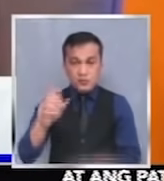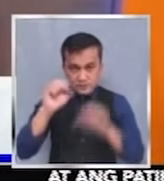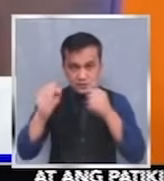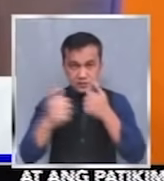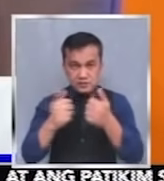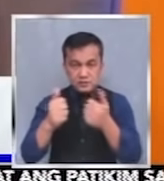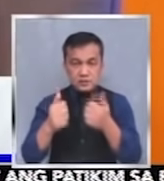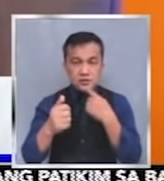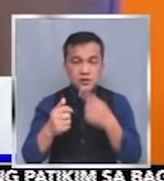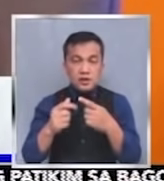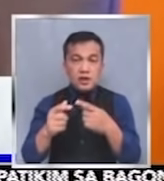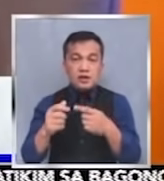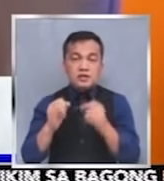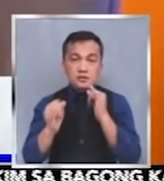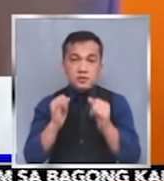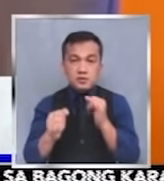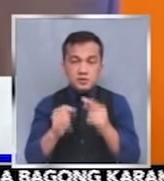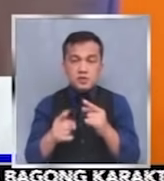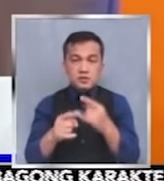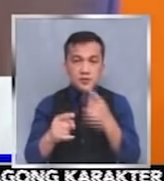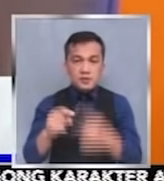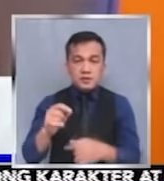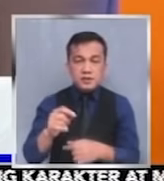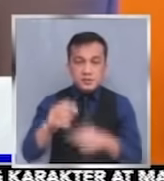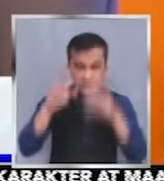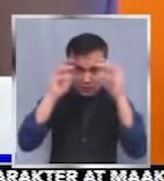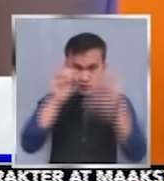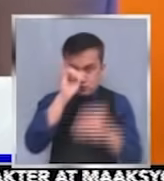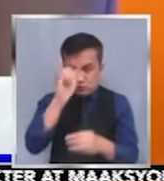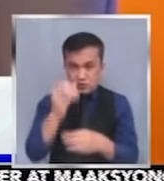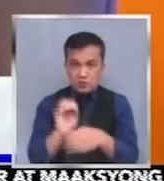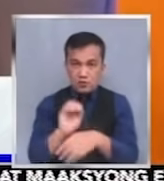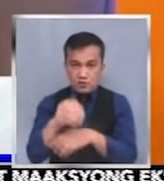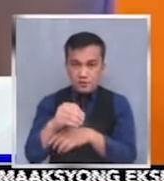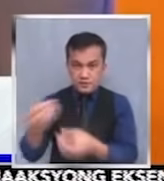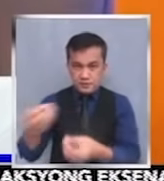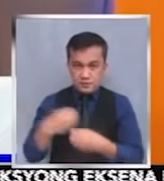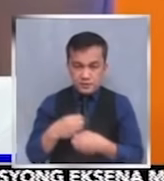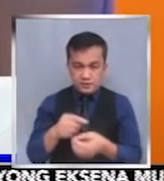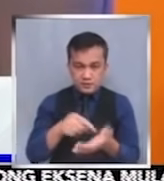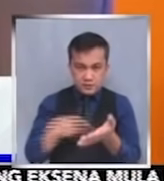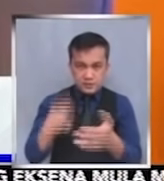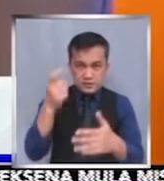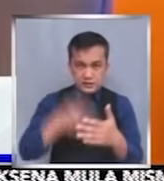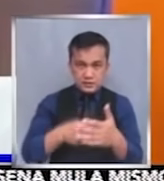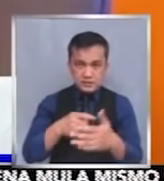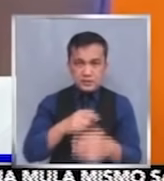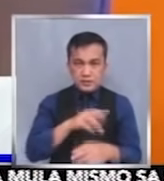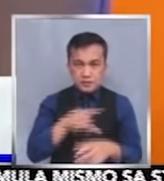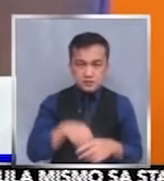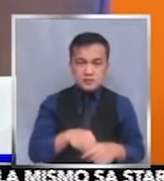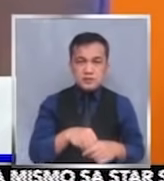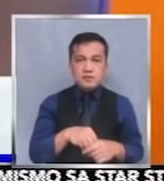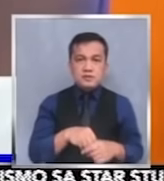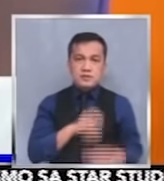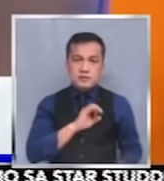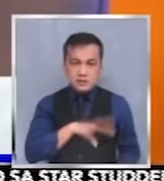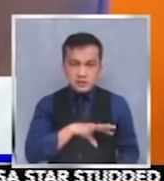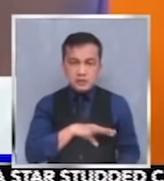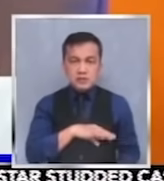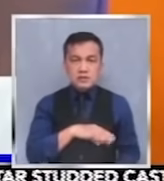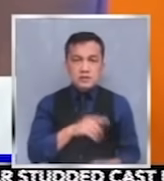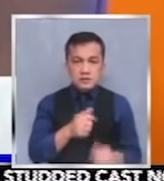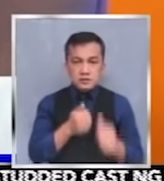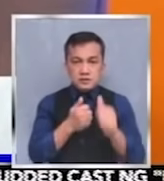Moreno na ang sumobrang pera sa kanyang kampanya, binayaran niya ang buwis at naging bahagi ng income niya. Naaayon niya ito